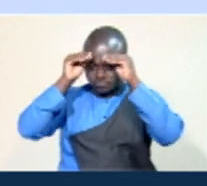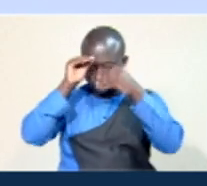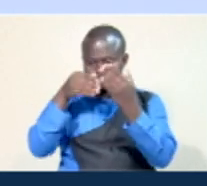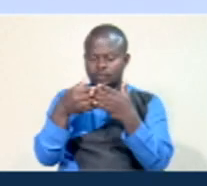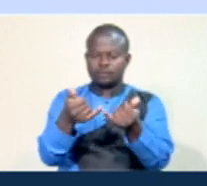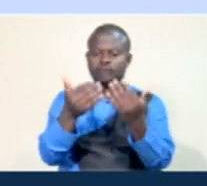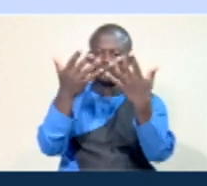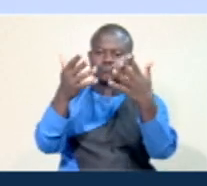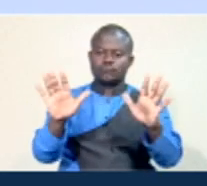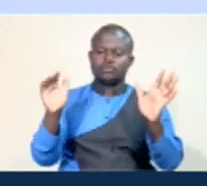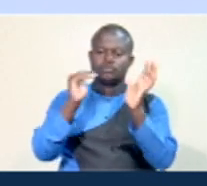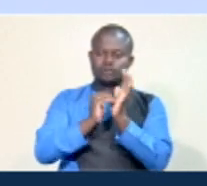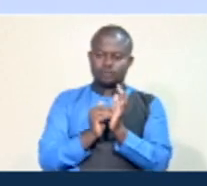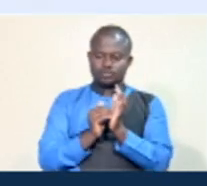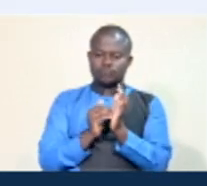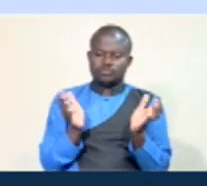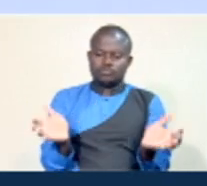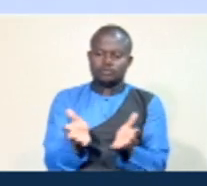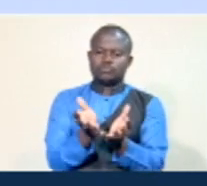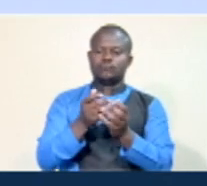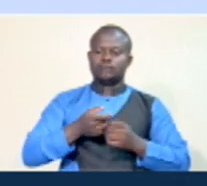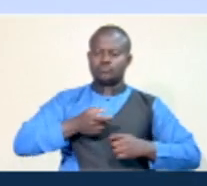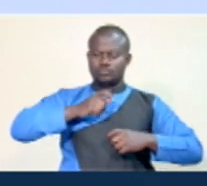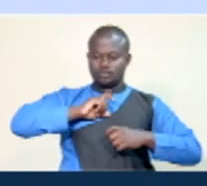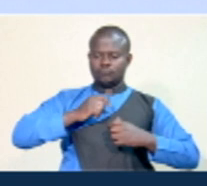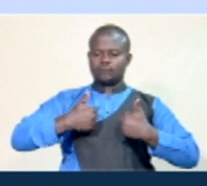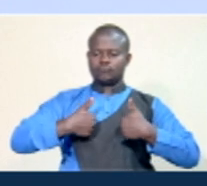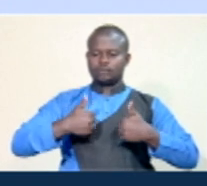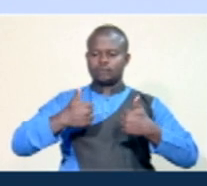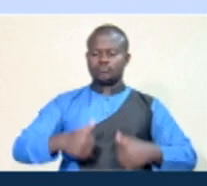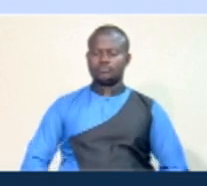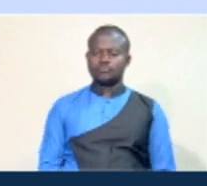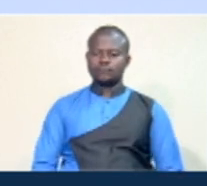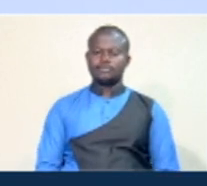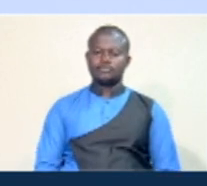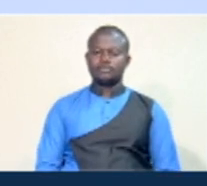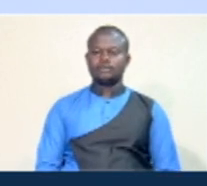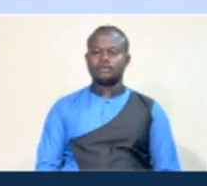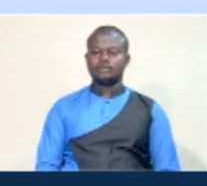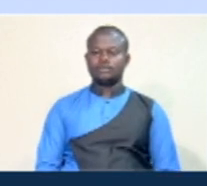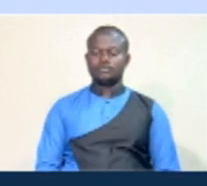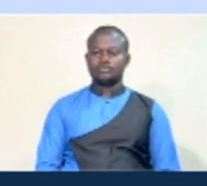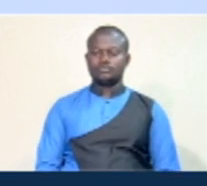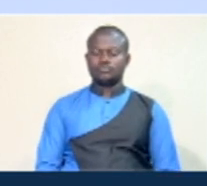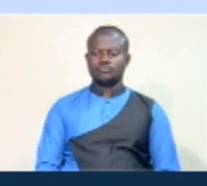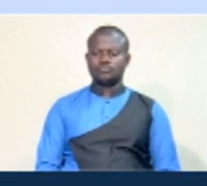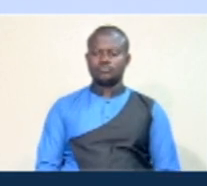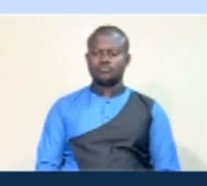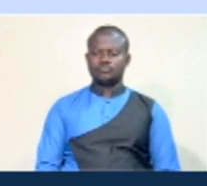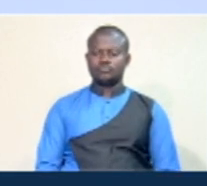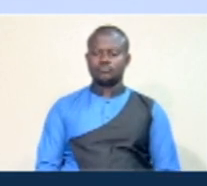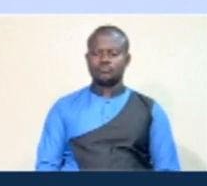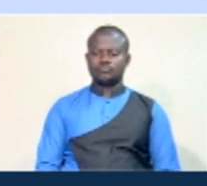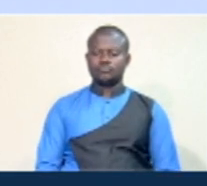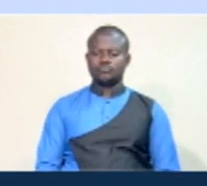barangije kandi baduteye ishema. us further by earning their